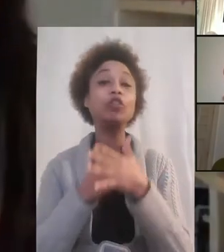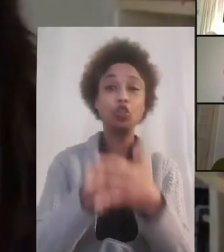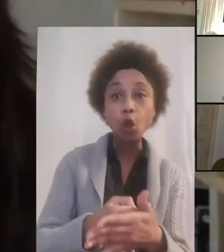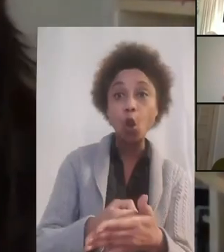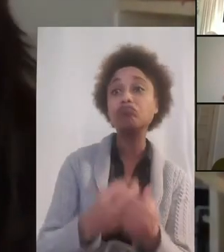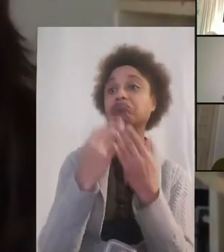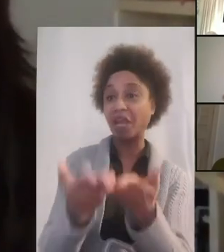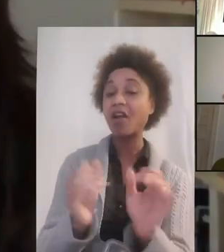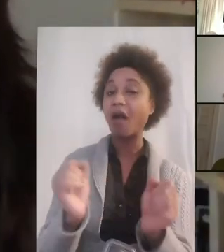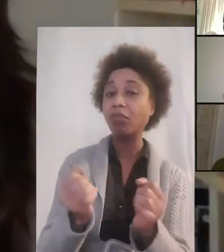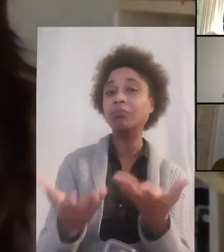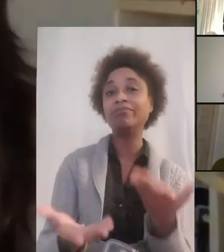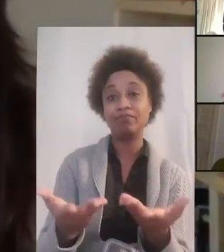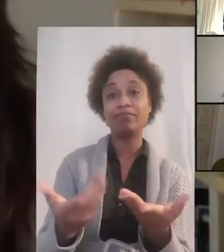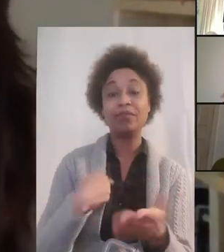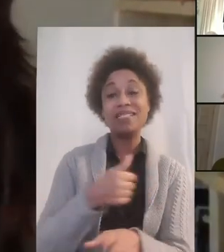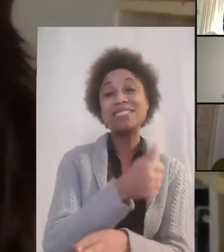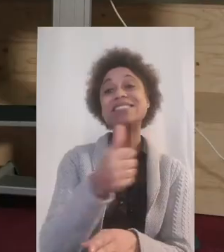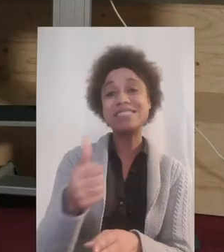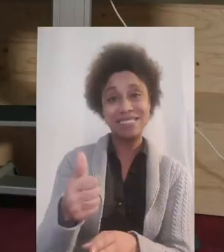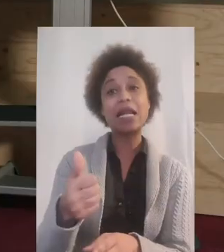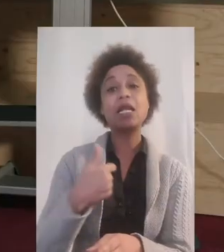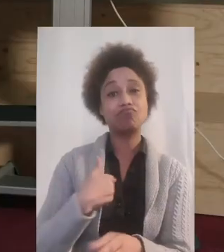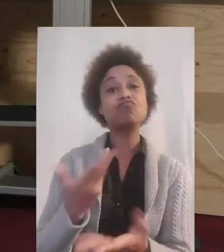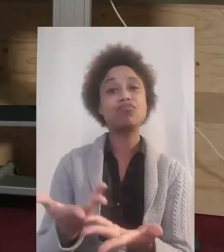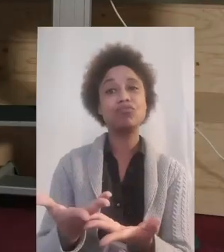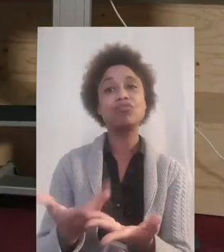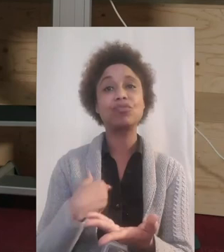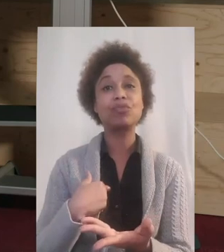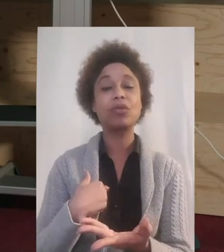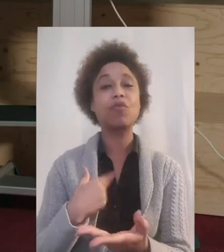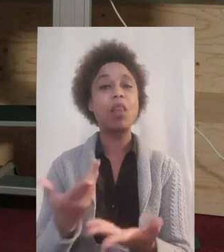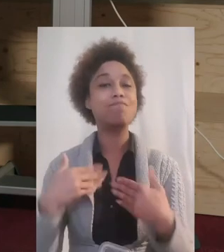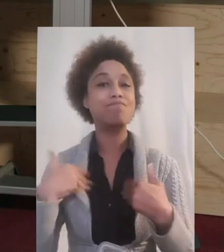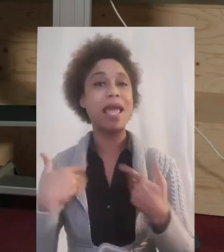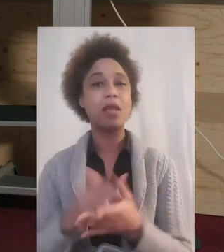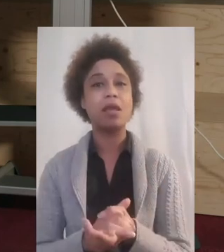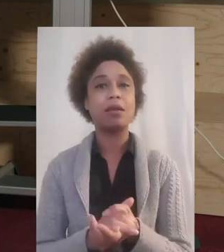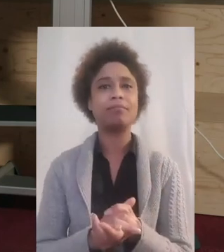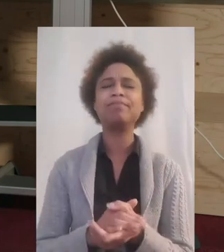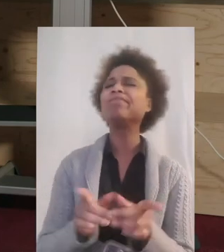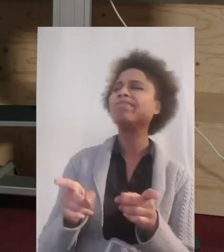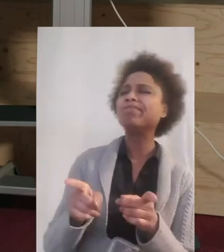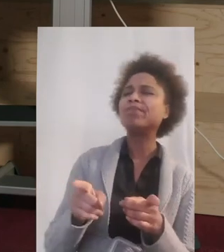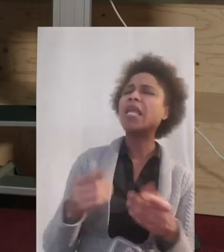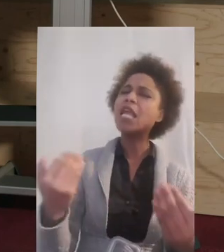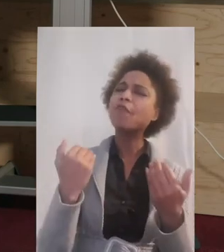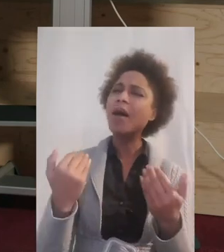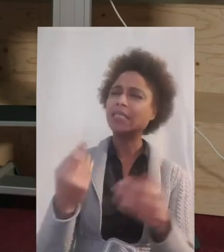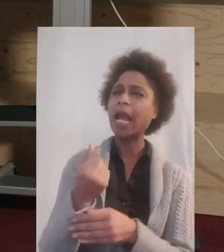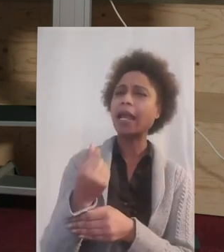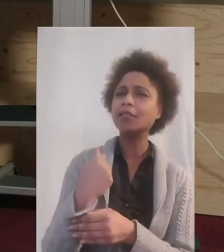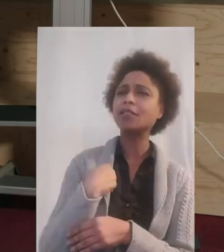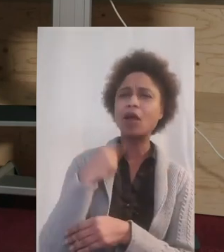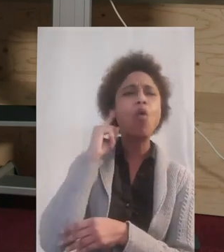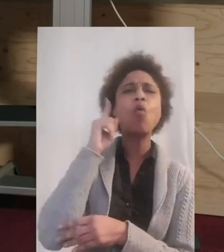worden gegeven, dan is iedereen daarmee gebaat, denk ik. Dus informatie en geld hoor ik in elk geval. Een van